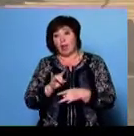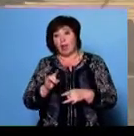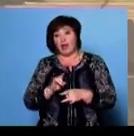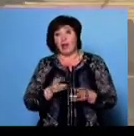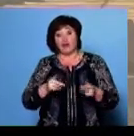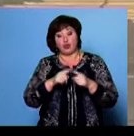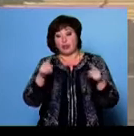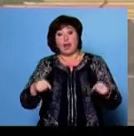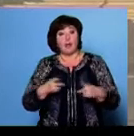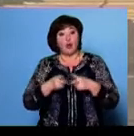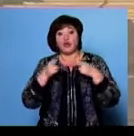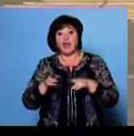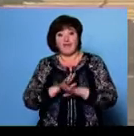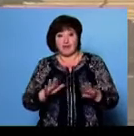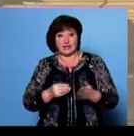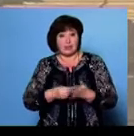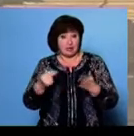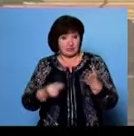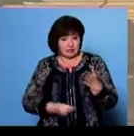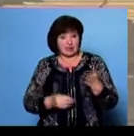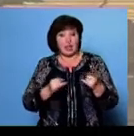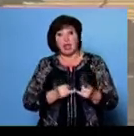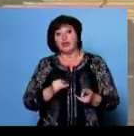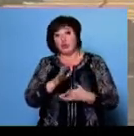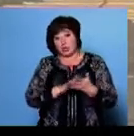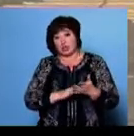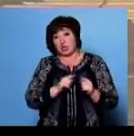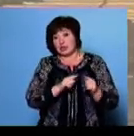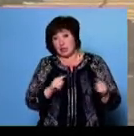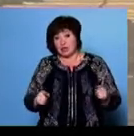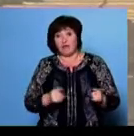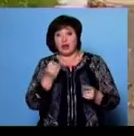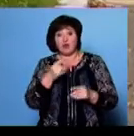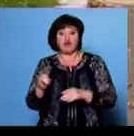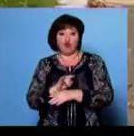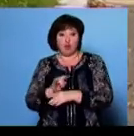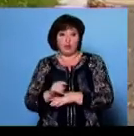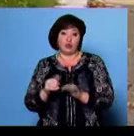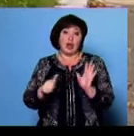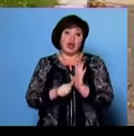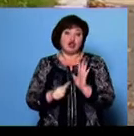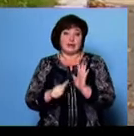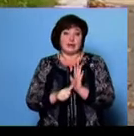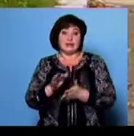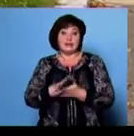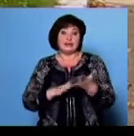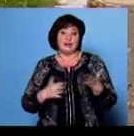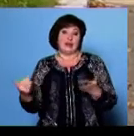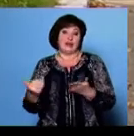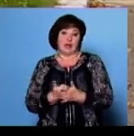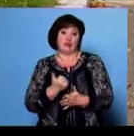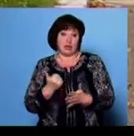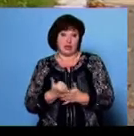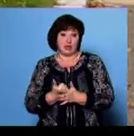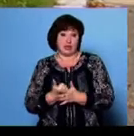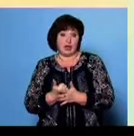деле работала там уборщицей. Женщину осудили на 6,5 лет лишения свободы. Ущерб составил более 800 тысяч рублей. Пострадавших